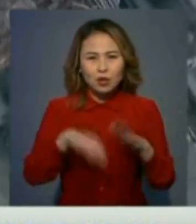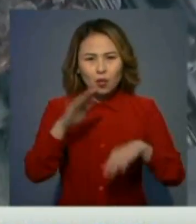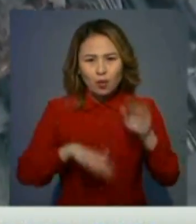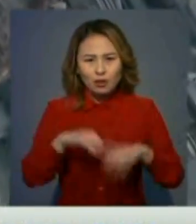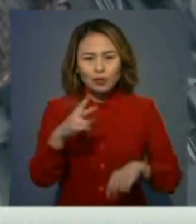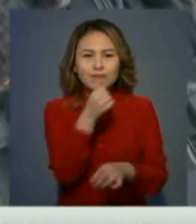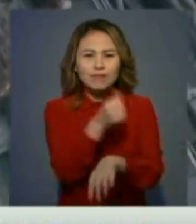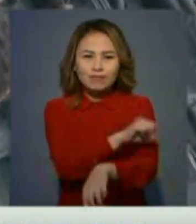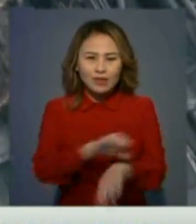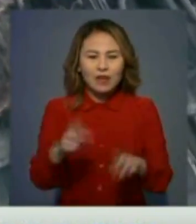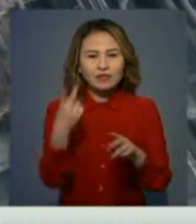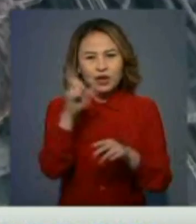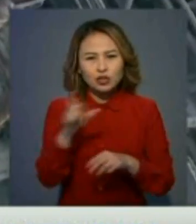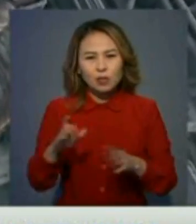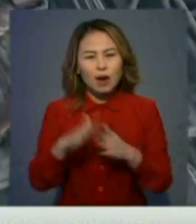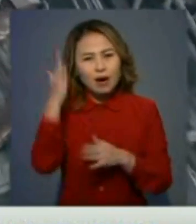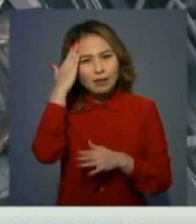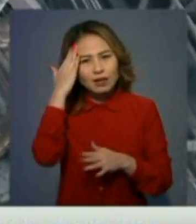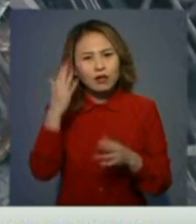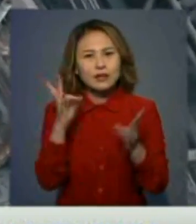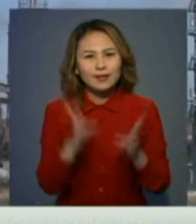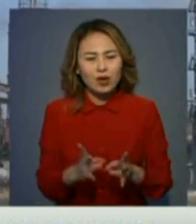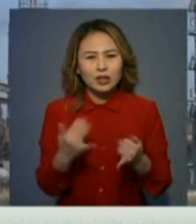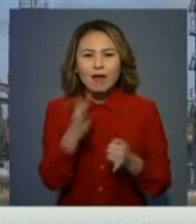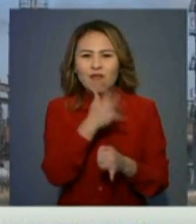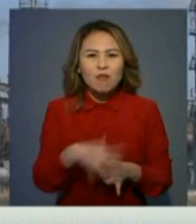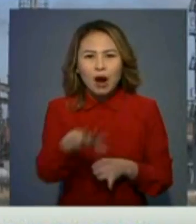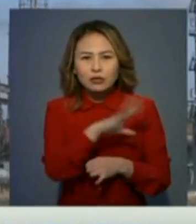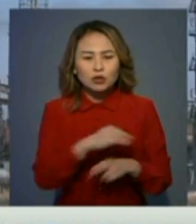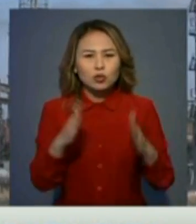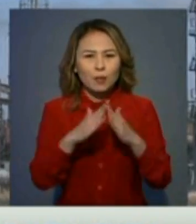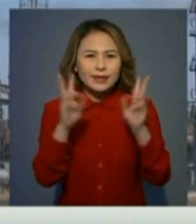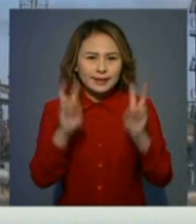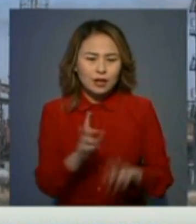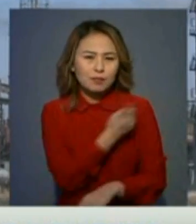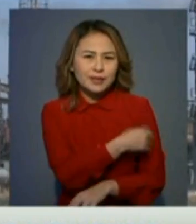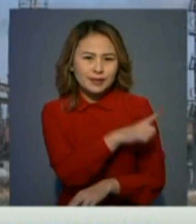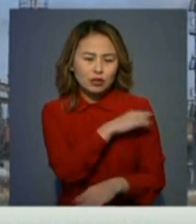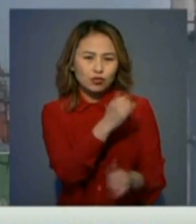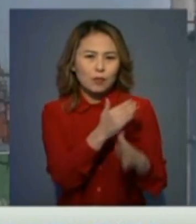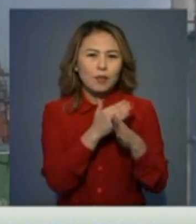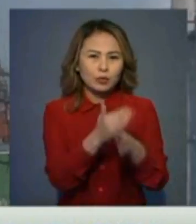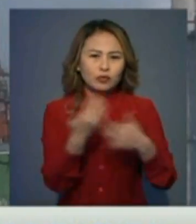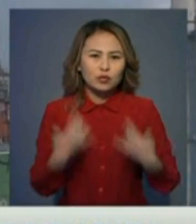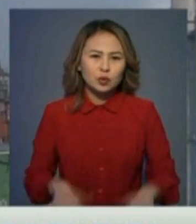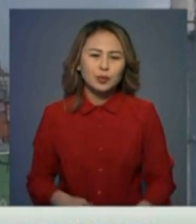тіліп кеткен, енді 2 адам басынан жарақат алыпты. Қазір барлығы да үйлерінде алғашқы медициналық жәрдем